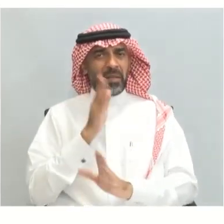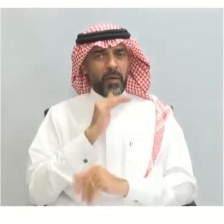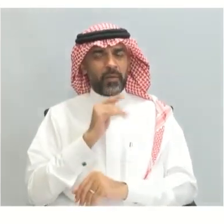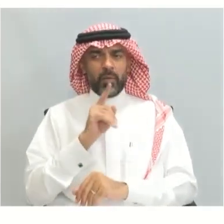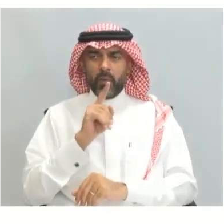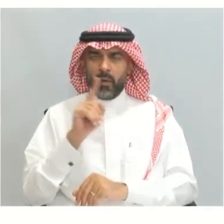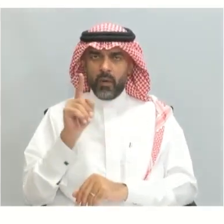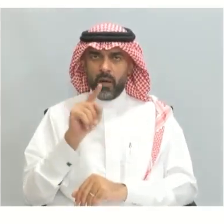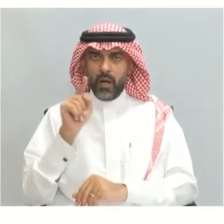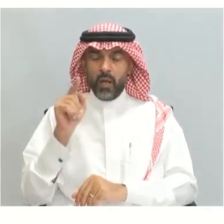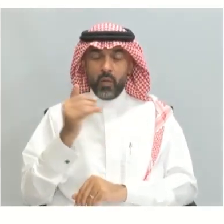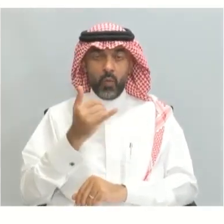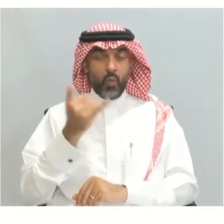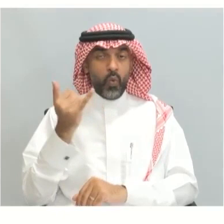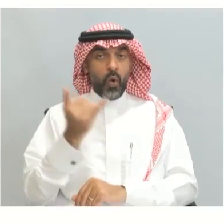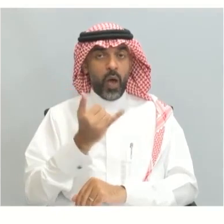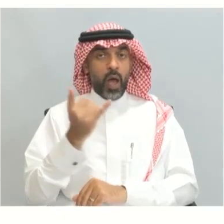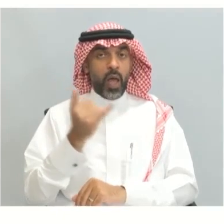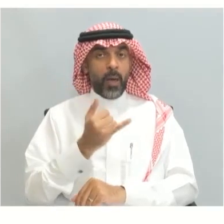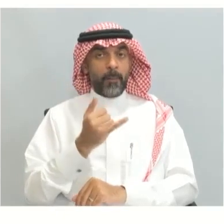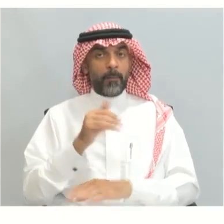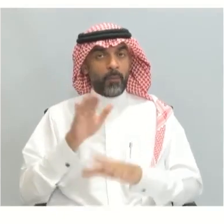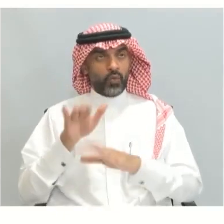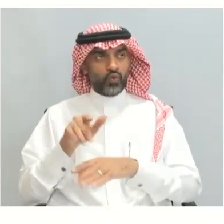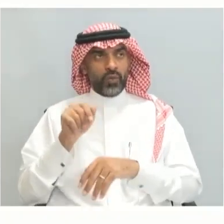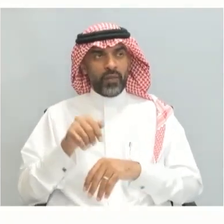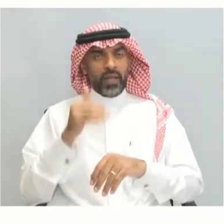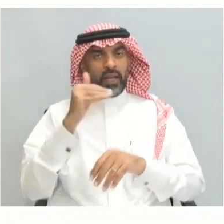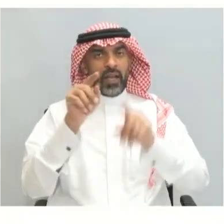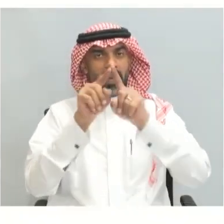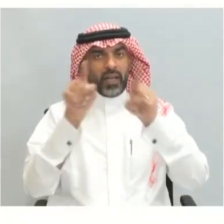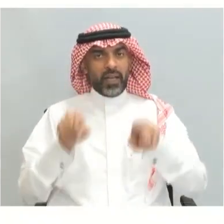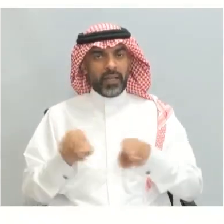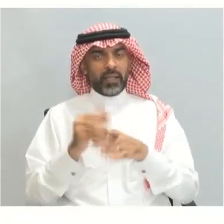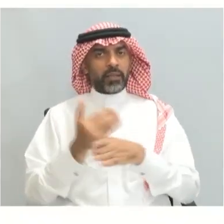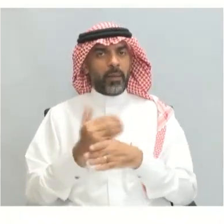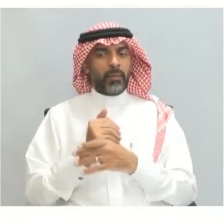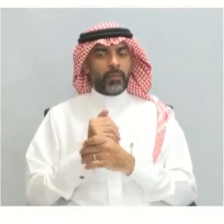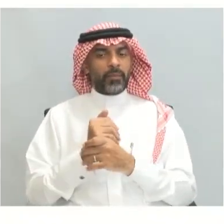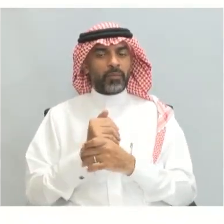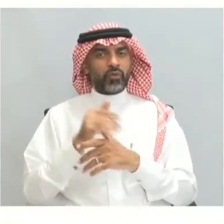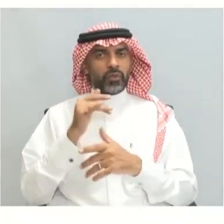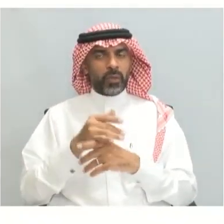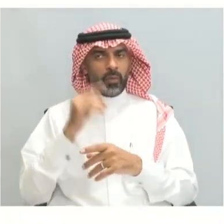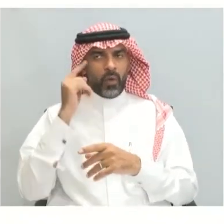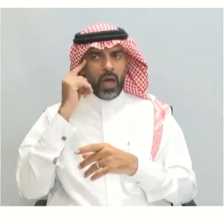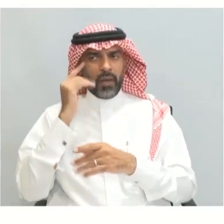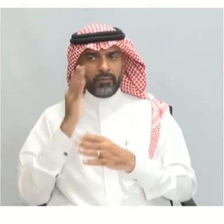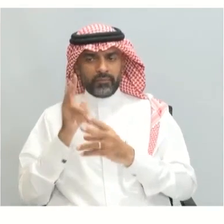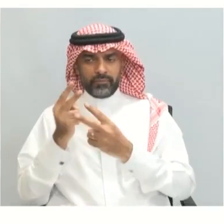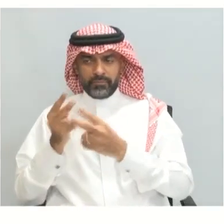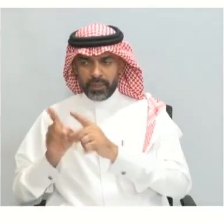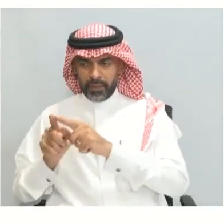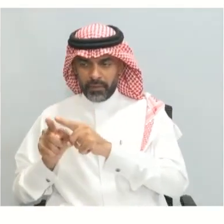بالعكس هو من اهم الاشياء الموجوده في الخريطه لماذا لانه يحدد امتداد الجزء